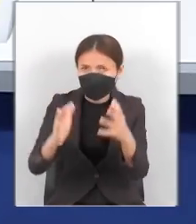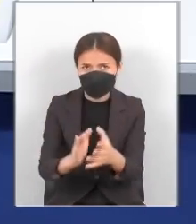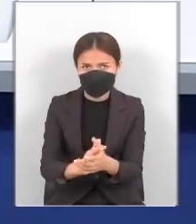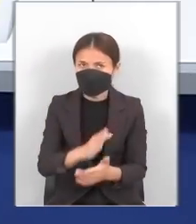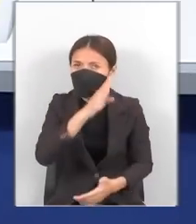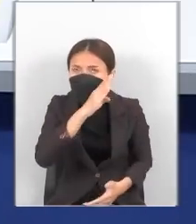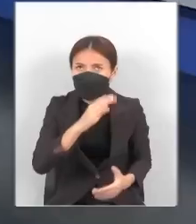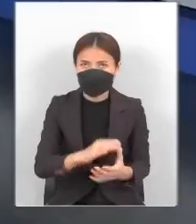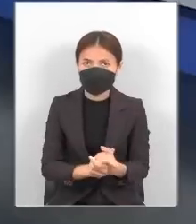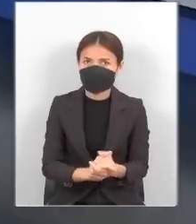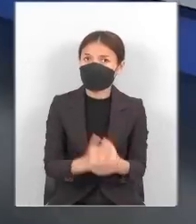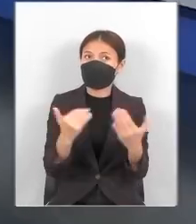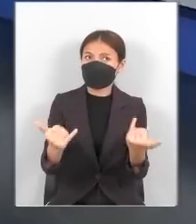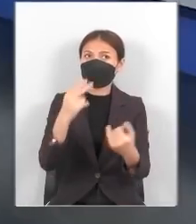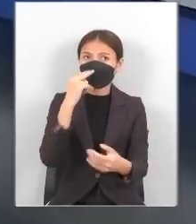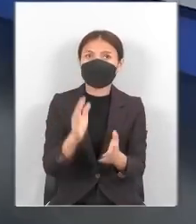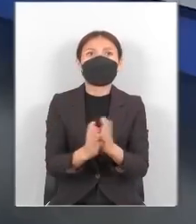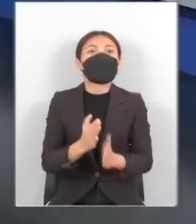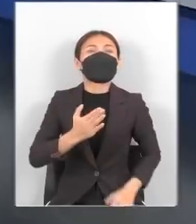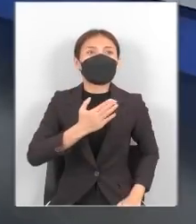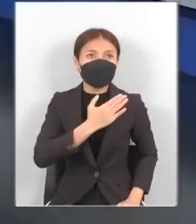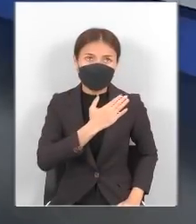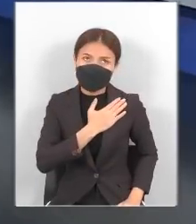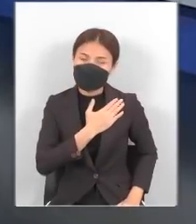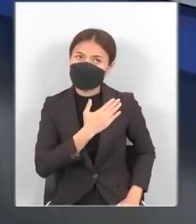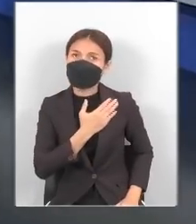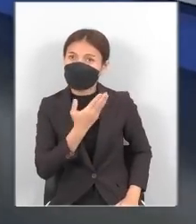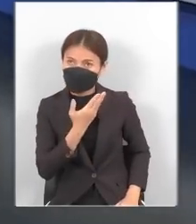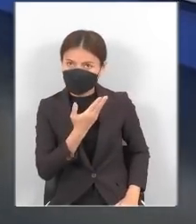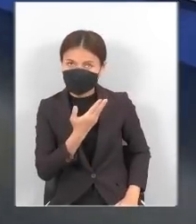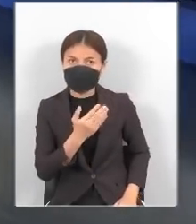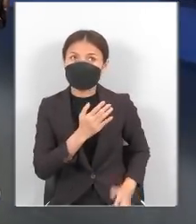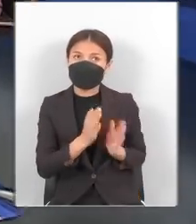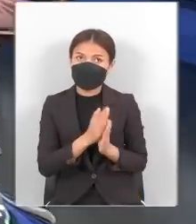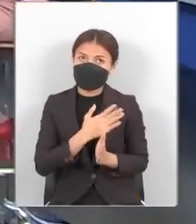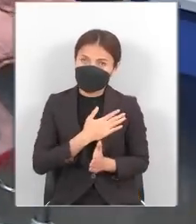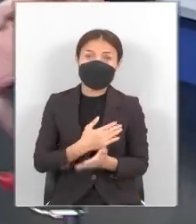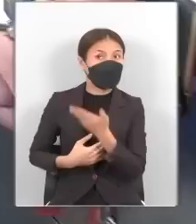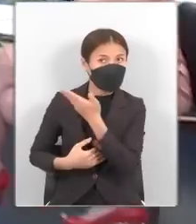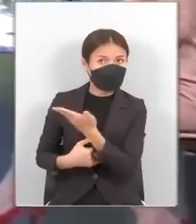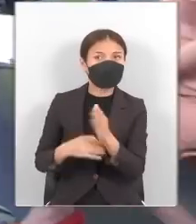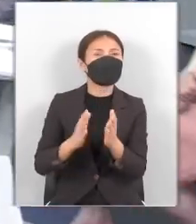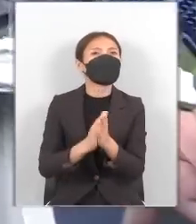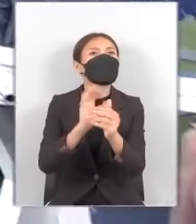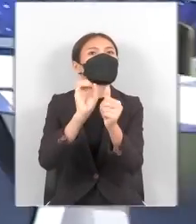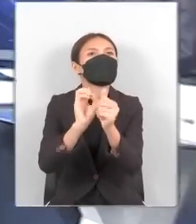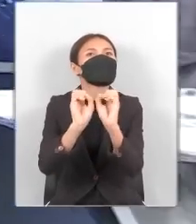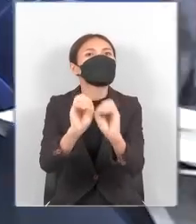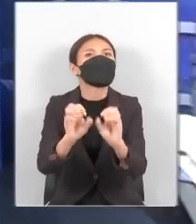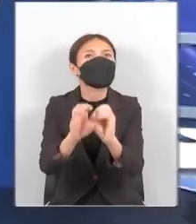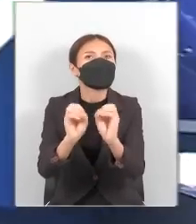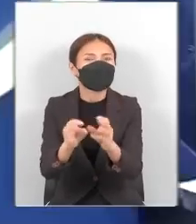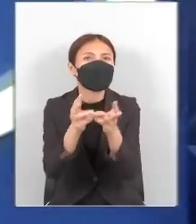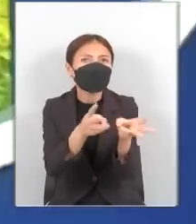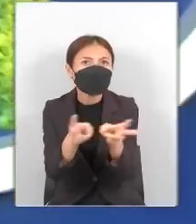จะมาบอกวิธีการทำพระธาต ุ มันทำง่ายขนาดไหนคำเตือนเลยนะคะด้านกรอบขวานี้พระเตือน